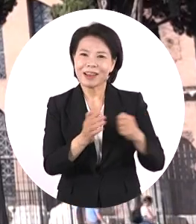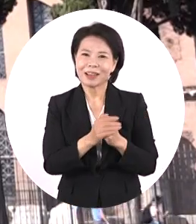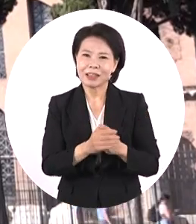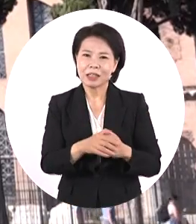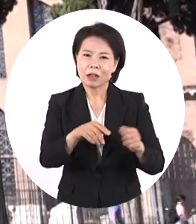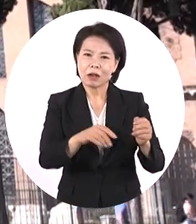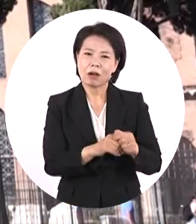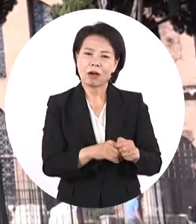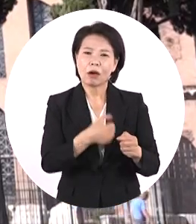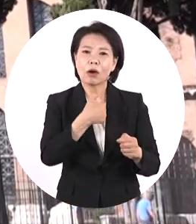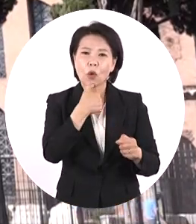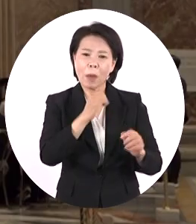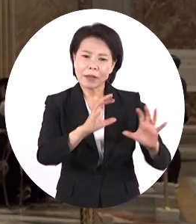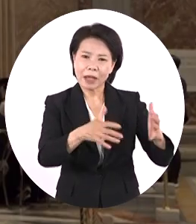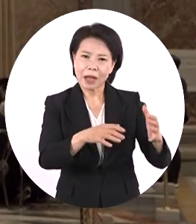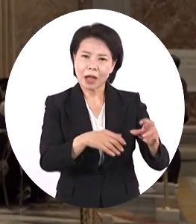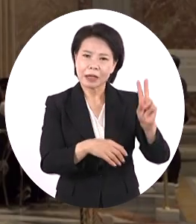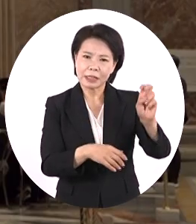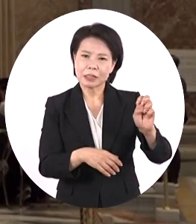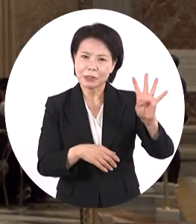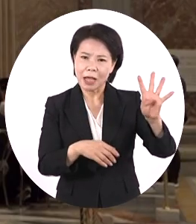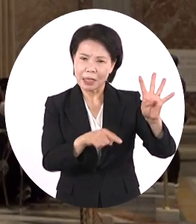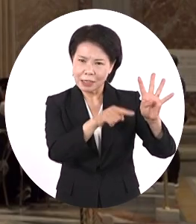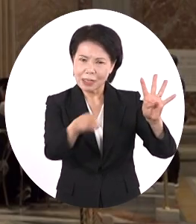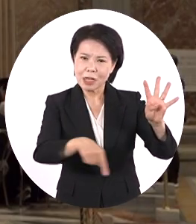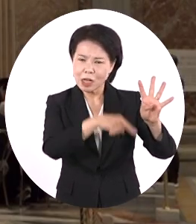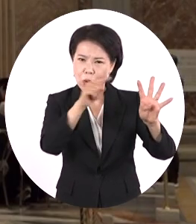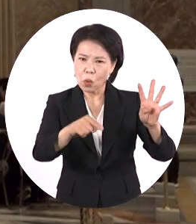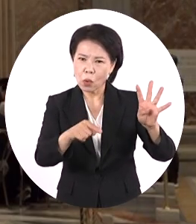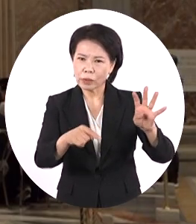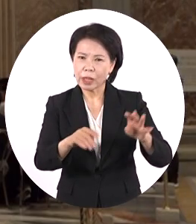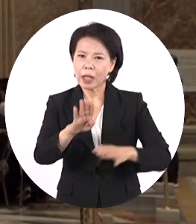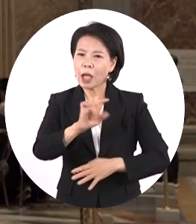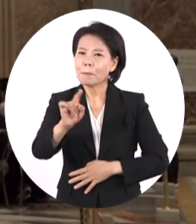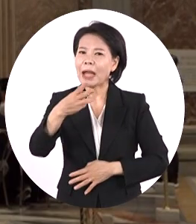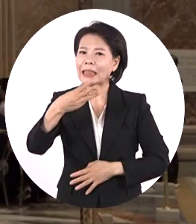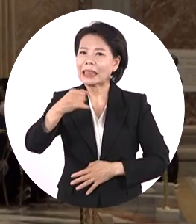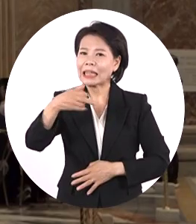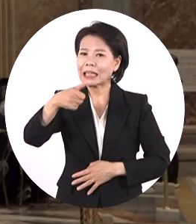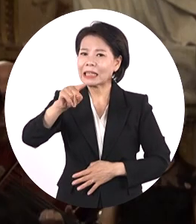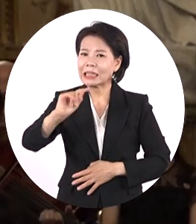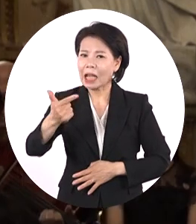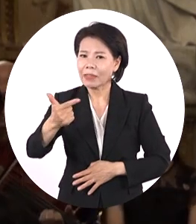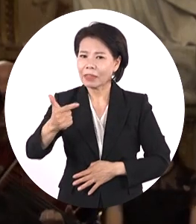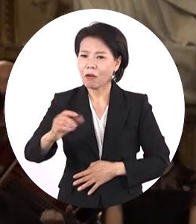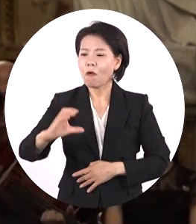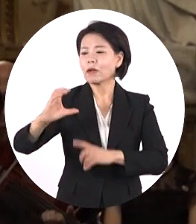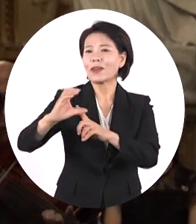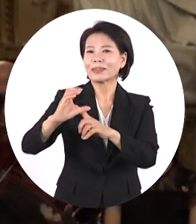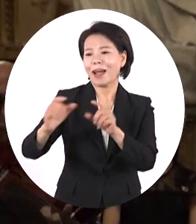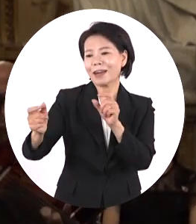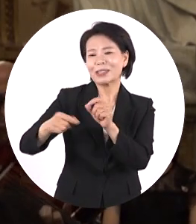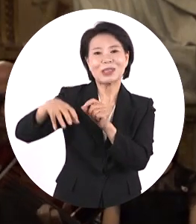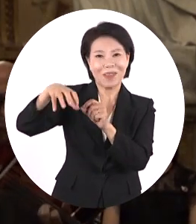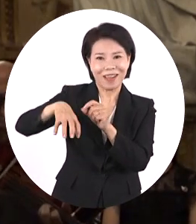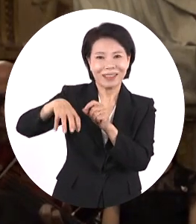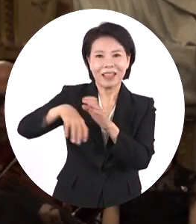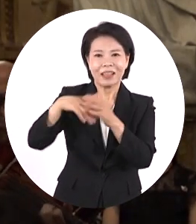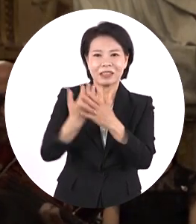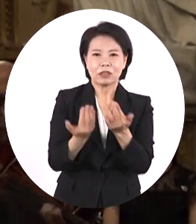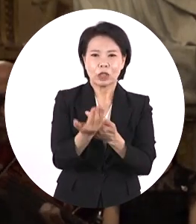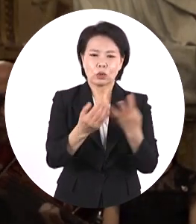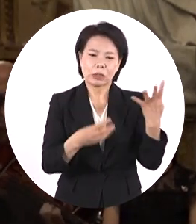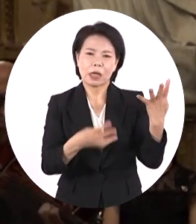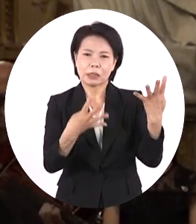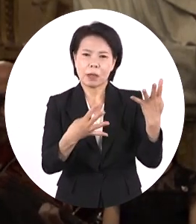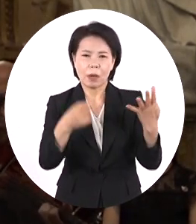제주특별자치도는 현지 시간 24일 바티칸 인근 산타마리아 델리 안젤리에 데이 마르티니 성당에서